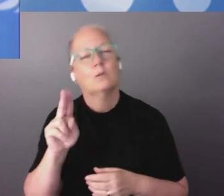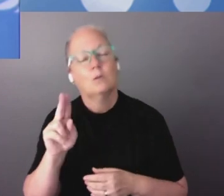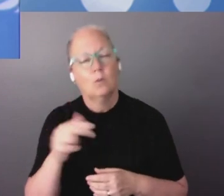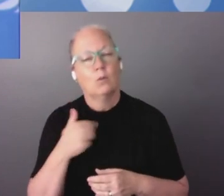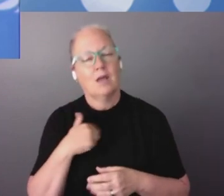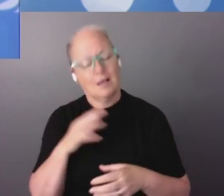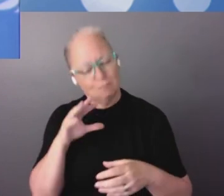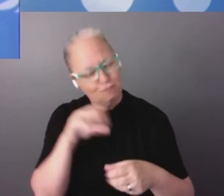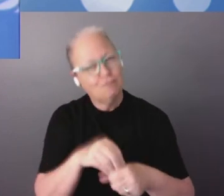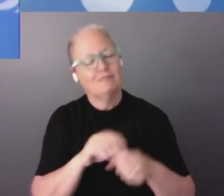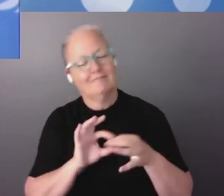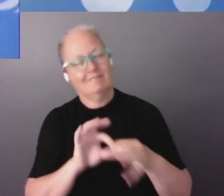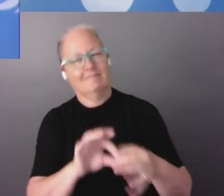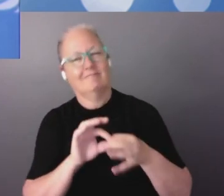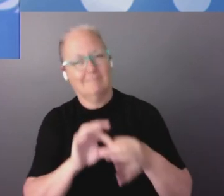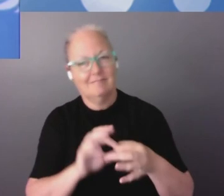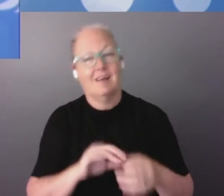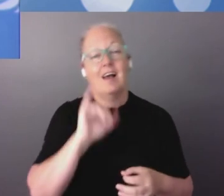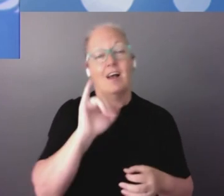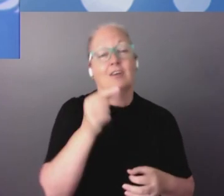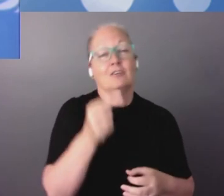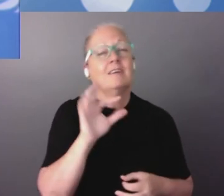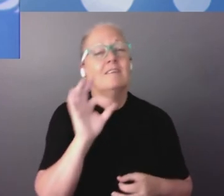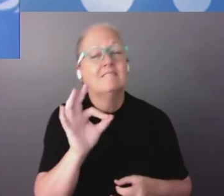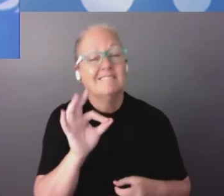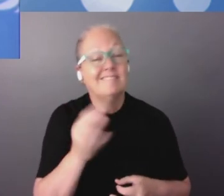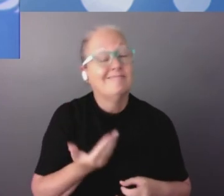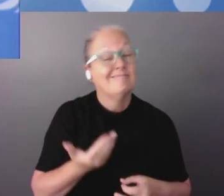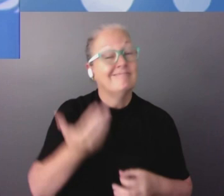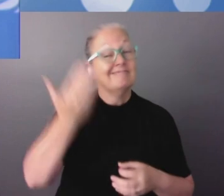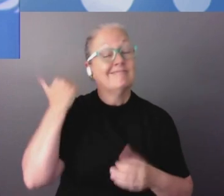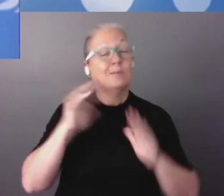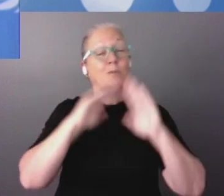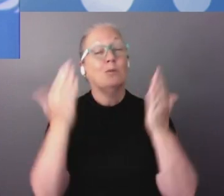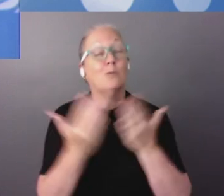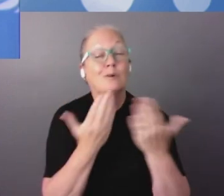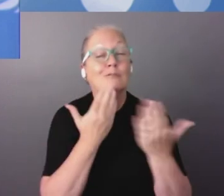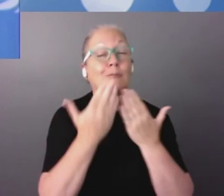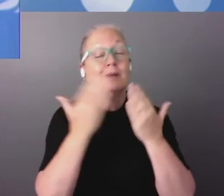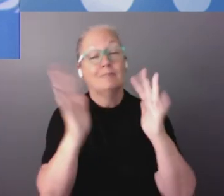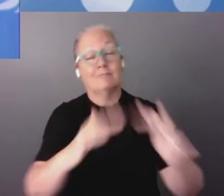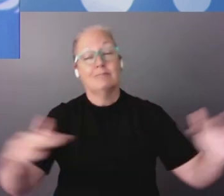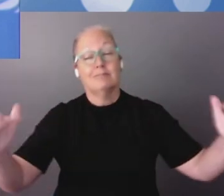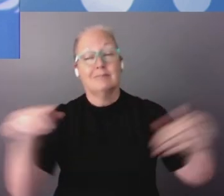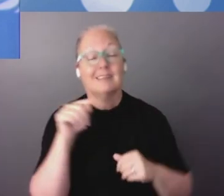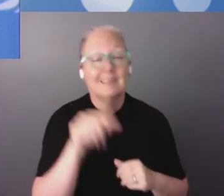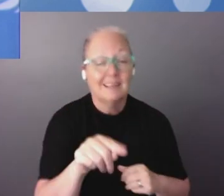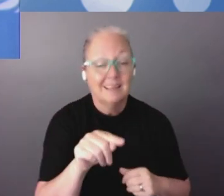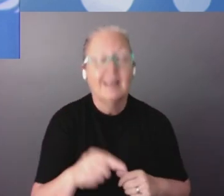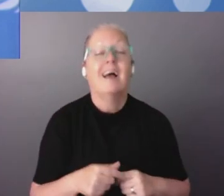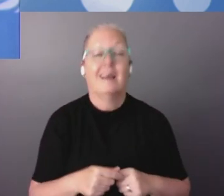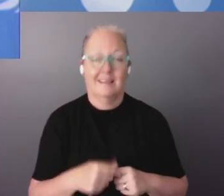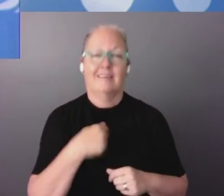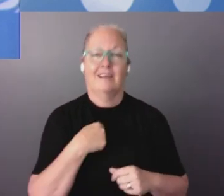вещь, которую мы можем принимать, что всегда будет. Мы хотим создавать общество, которое будет безопасным и